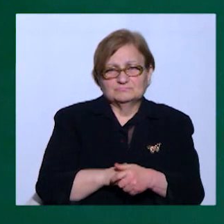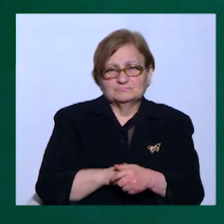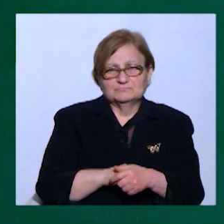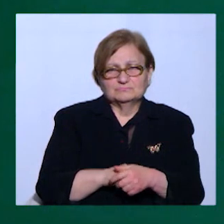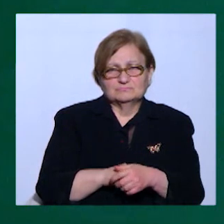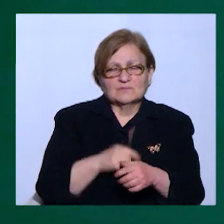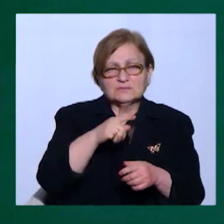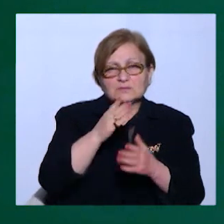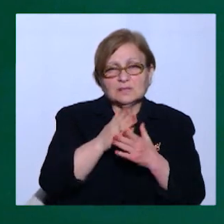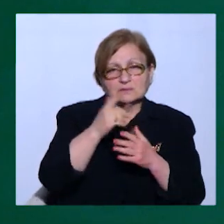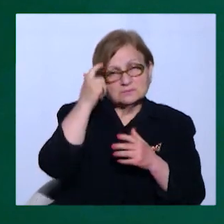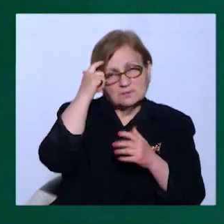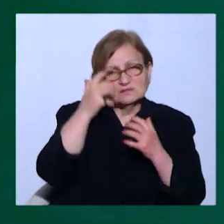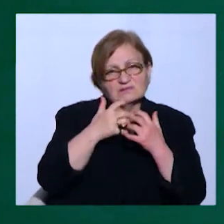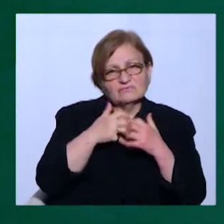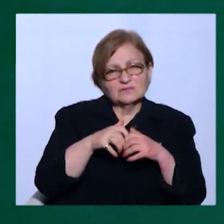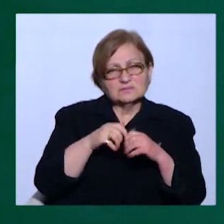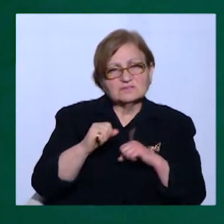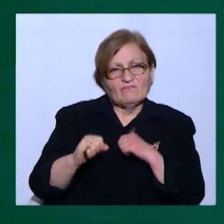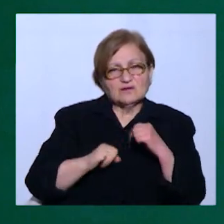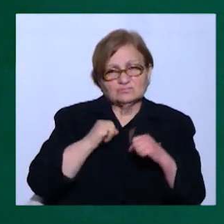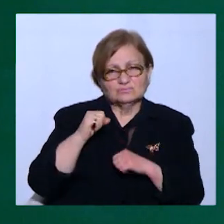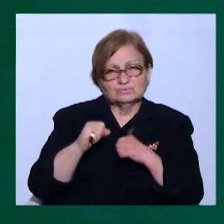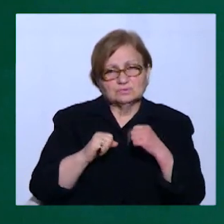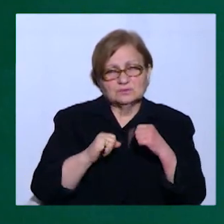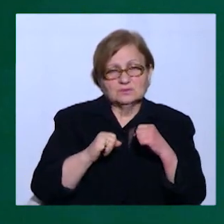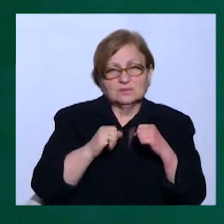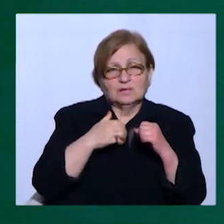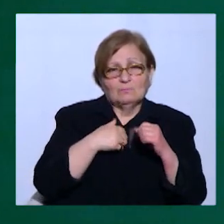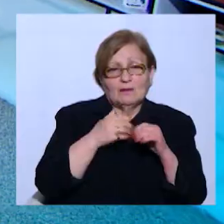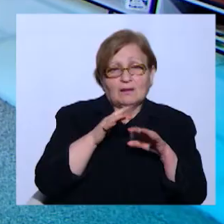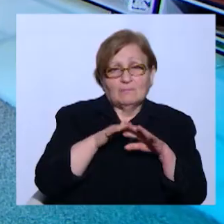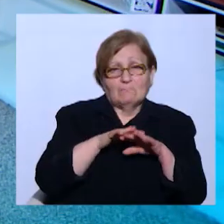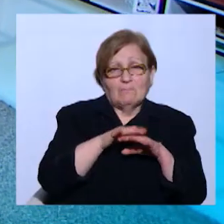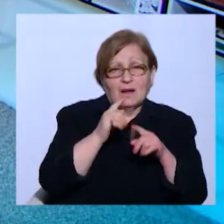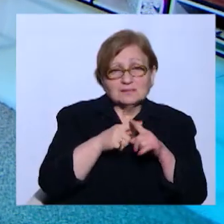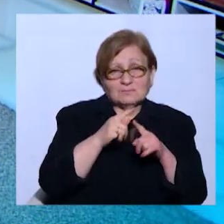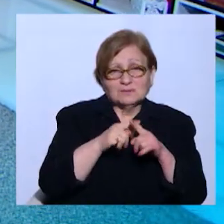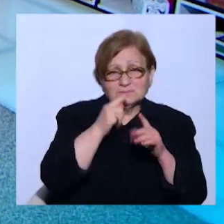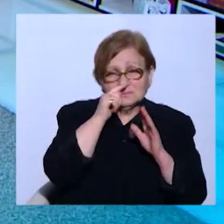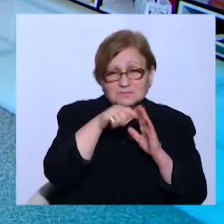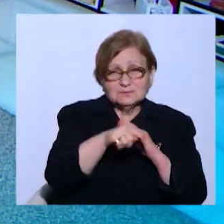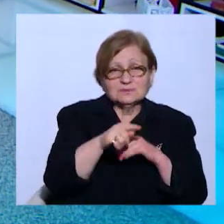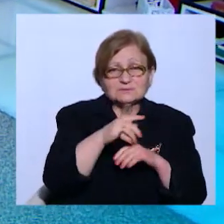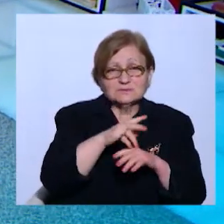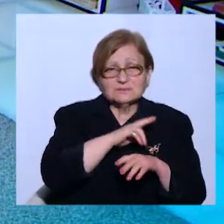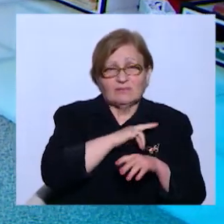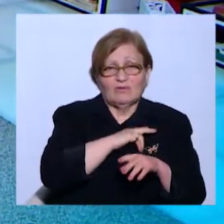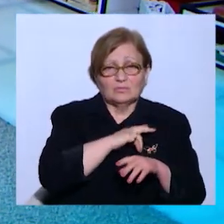ტვინის ვარჯიში და აგერ შევიჭრები ხოლმე მე ცოტა მათემატიკის სიღრმეში და სიყვარულში და რას ვიტყვი,